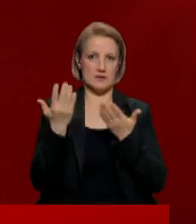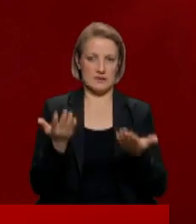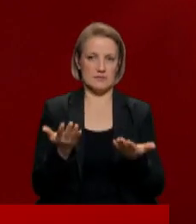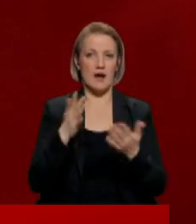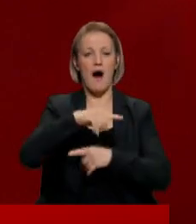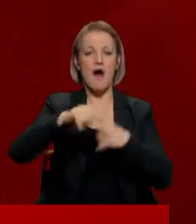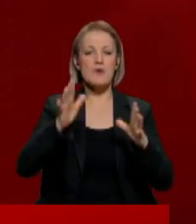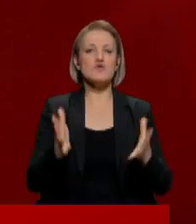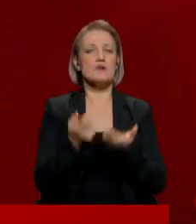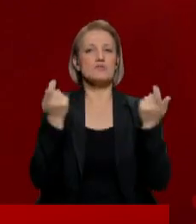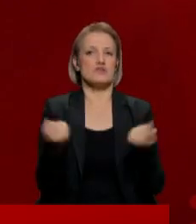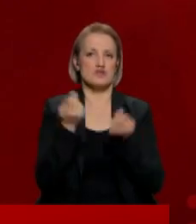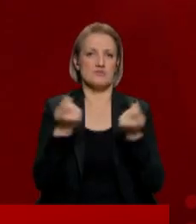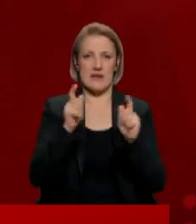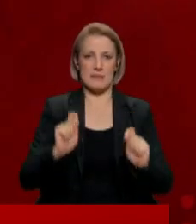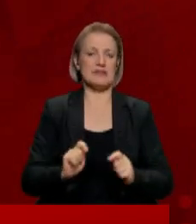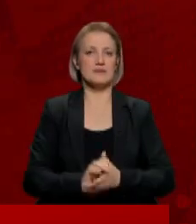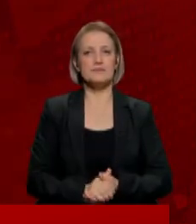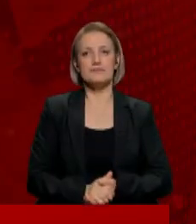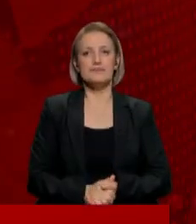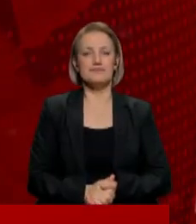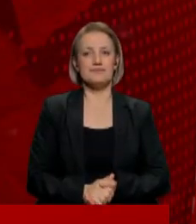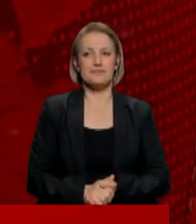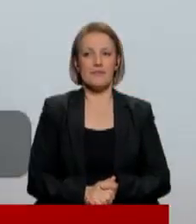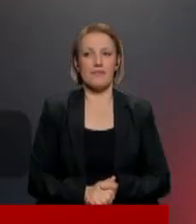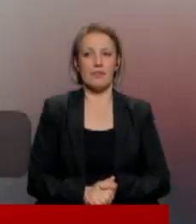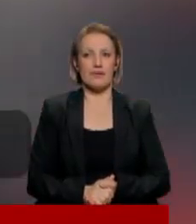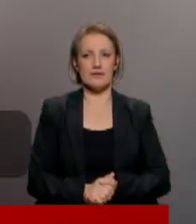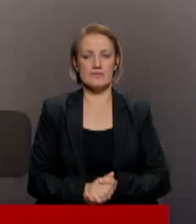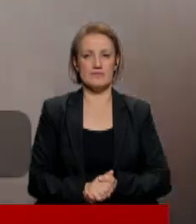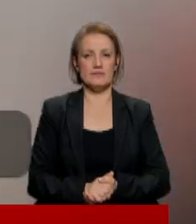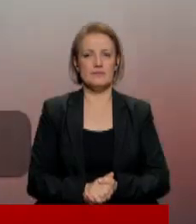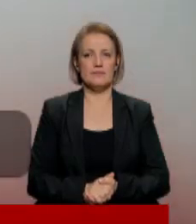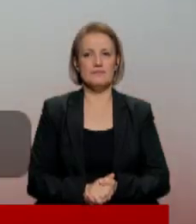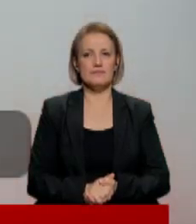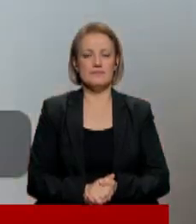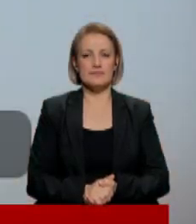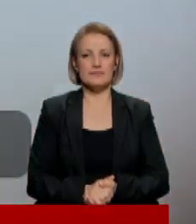ve arama kurtarma çalışmaları da yapıldı. Yeni bir deprem oldu. Aha.